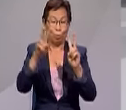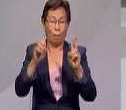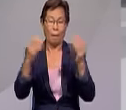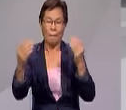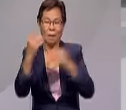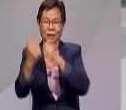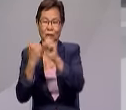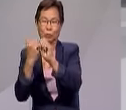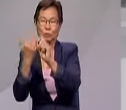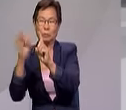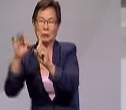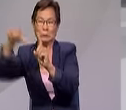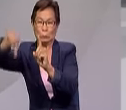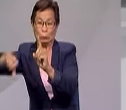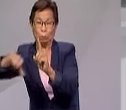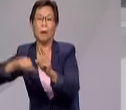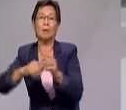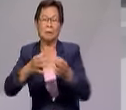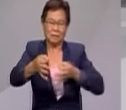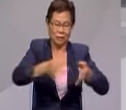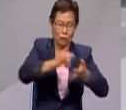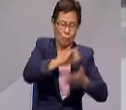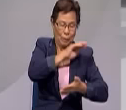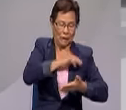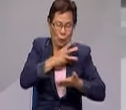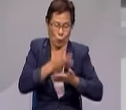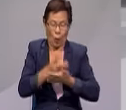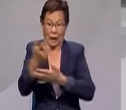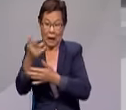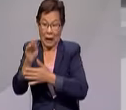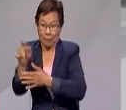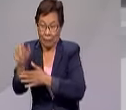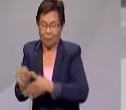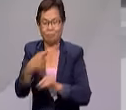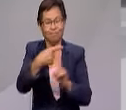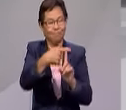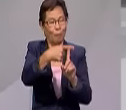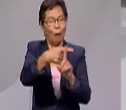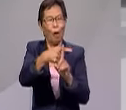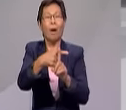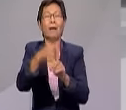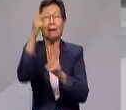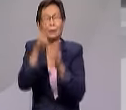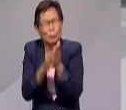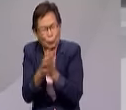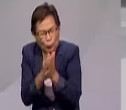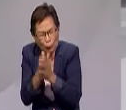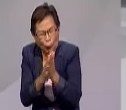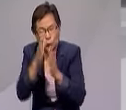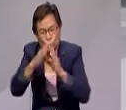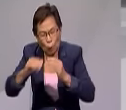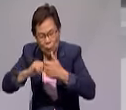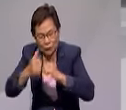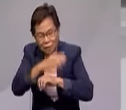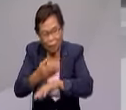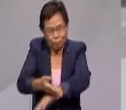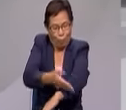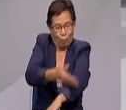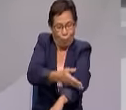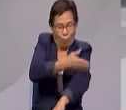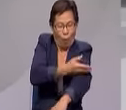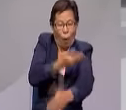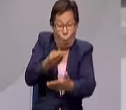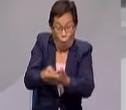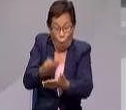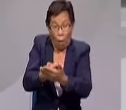berbanding 2019. Menegaskan perkara itu, Menteri Keuangan Lim Guan Eng optimis kesungguhan kerajaan dalam menangani dan memulihkan kedudukan